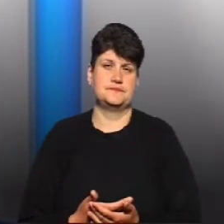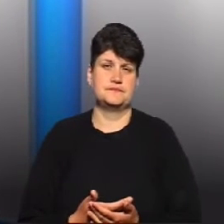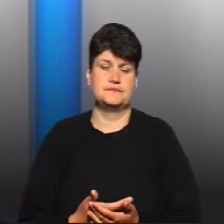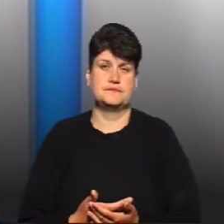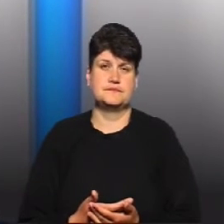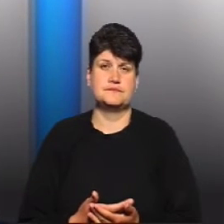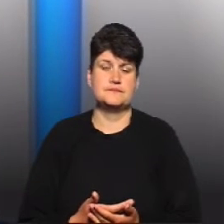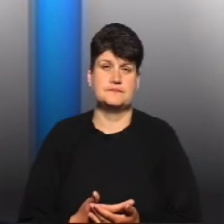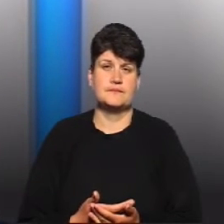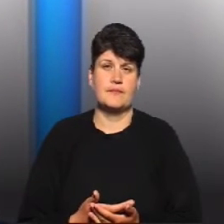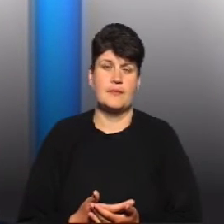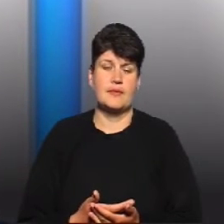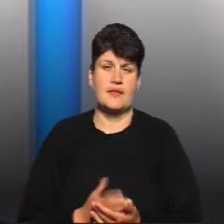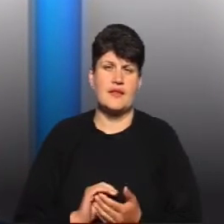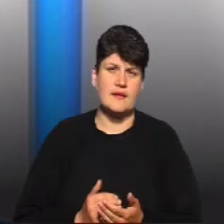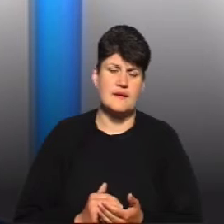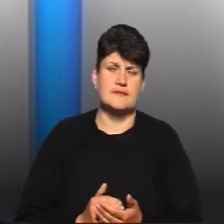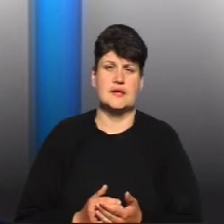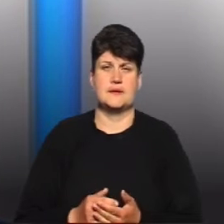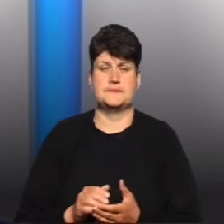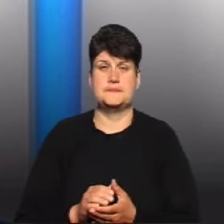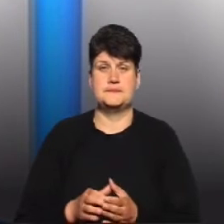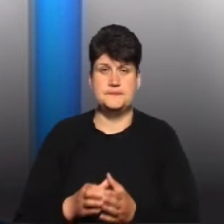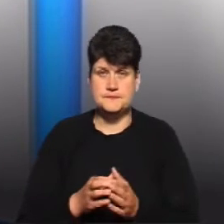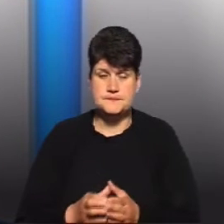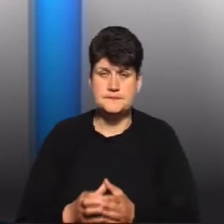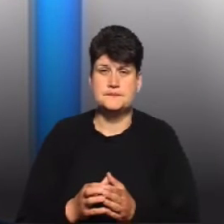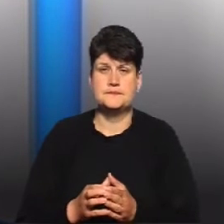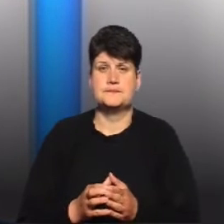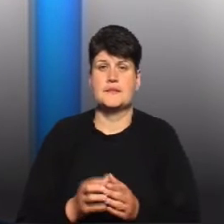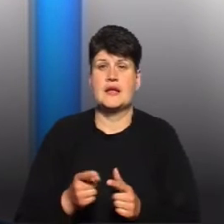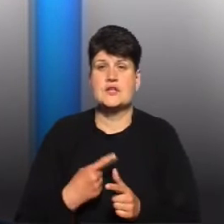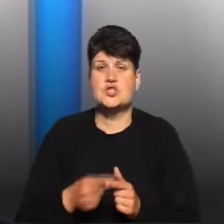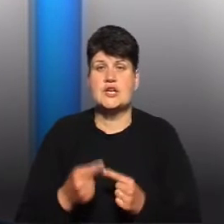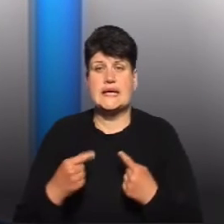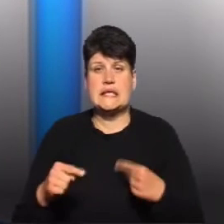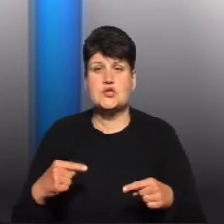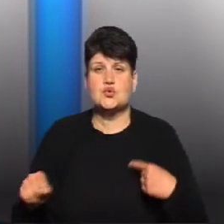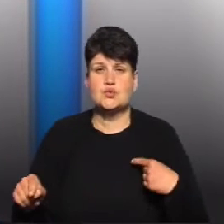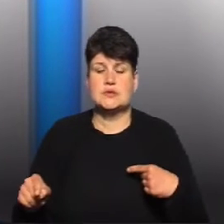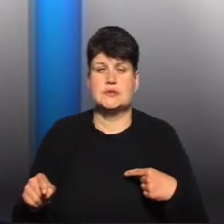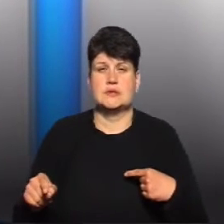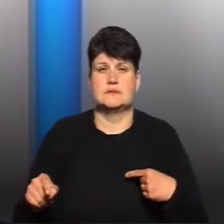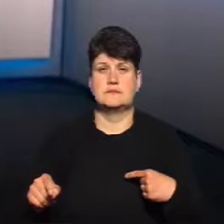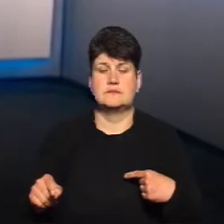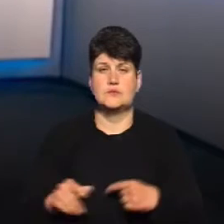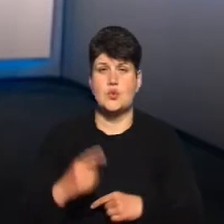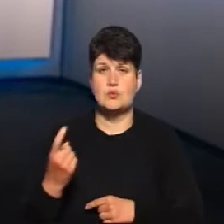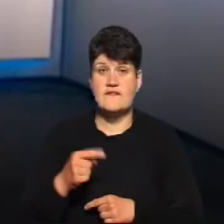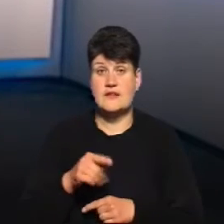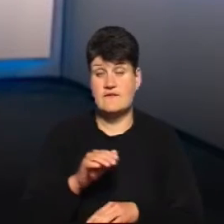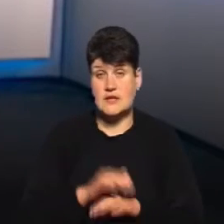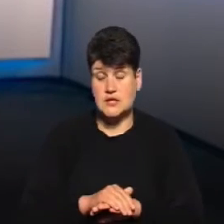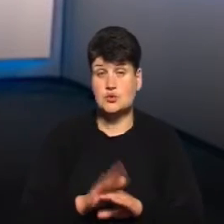фірми, чи корпорації, чи іншої, скажімо так, суб'єкту господарювання, то практично він буде вважатися